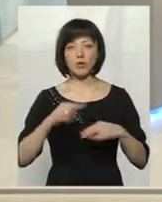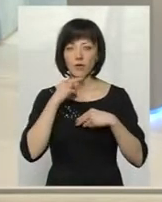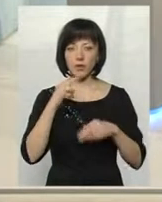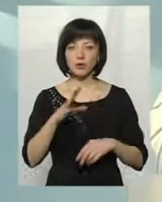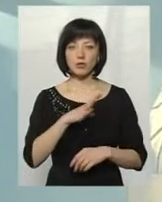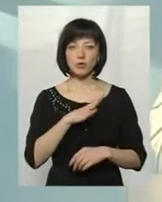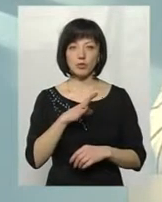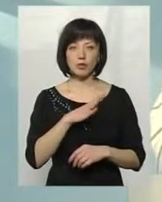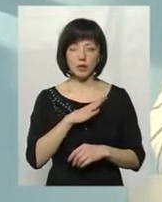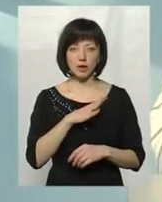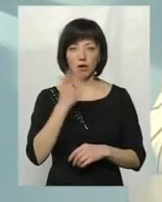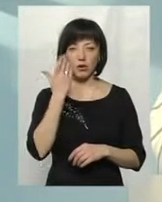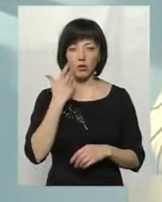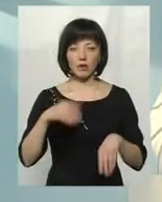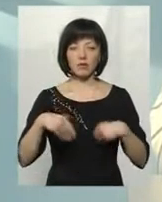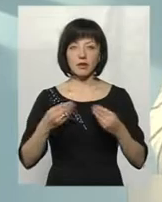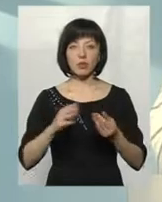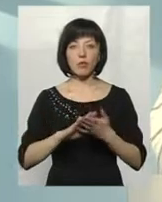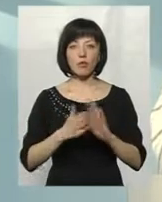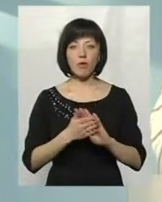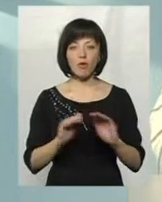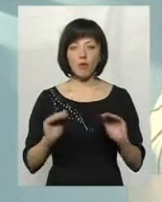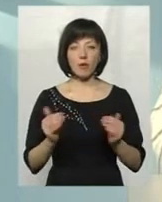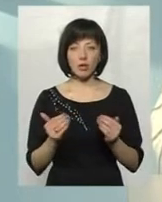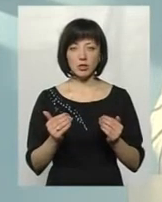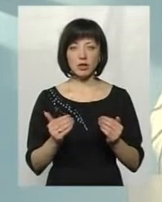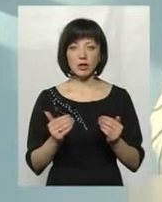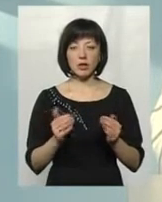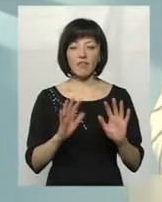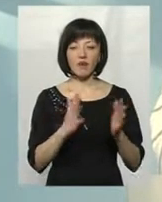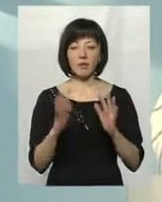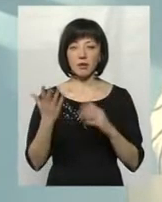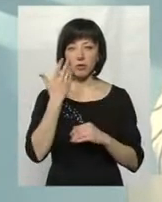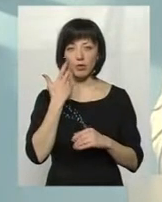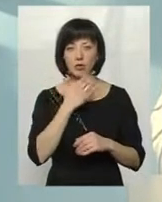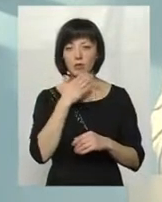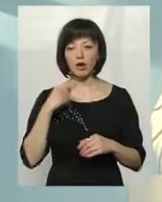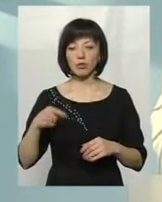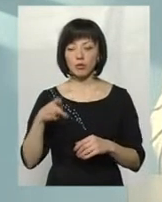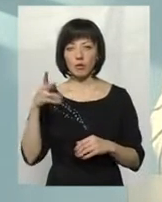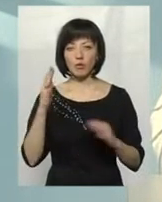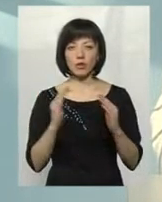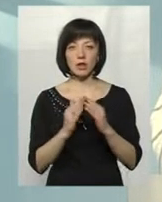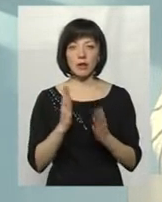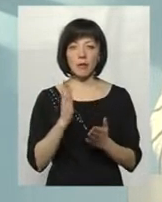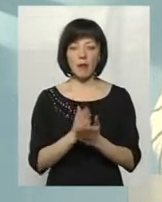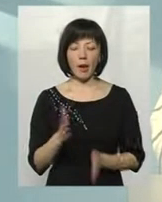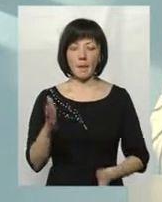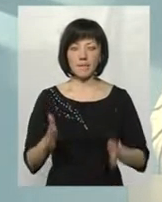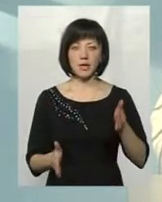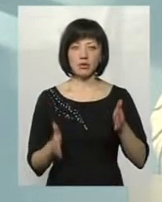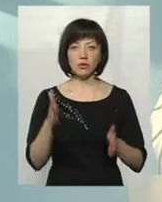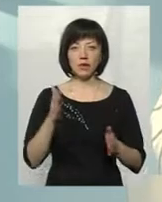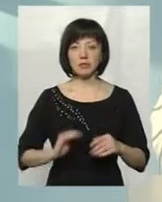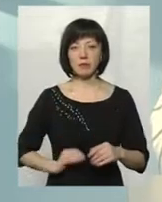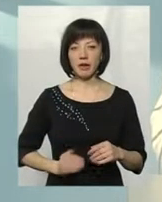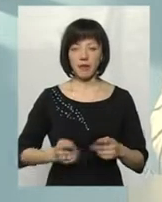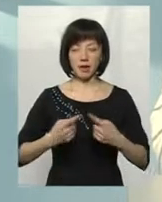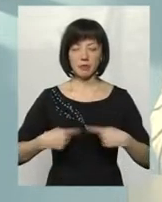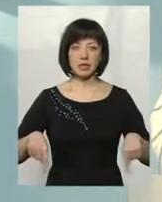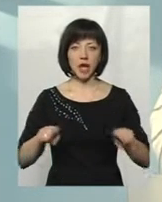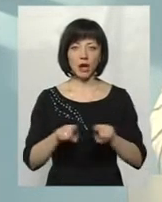бути, коли видаються умови обмеження для випадків, коли багатоповерховий будинок має межувати з приватним